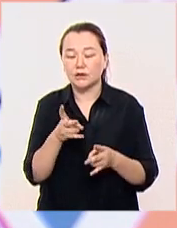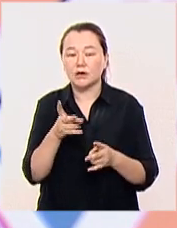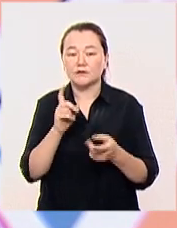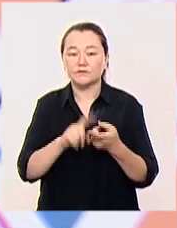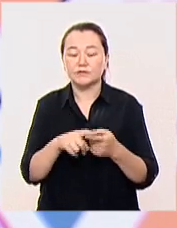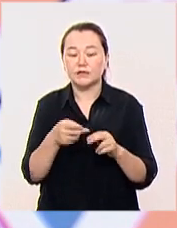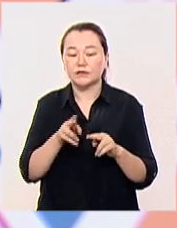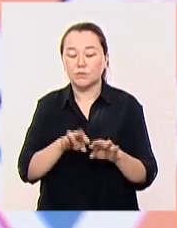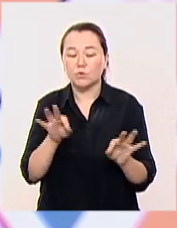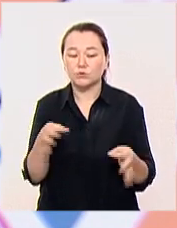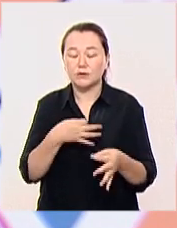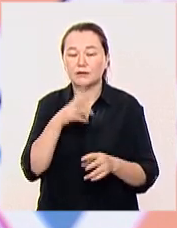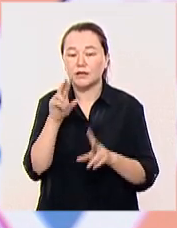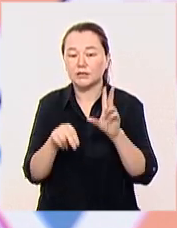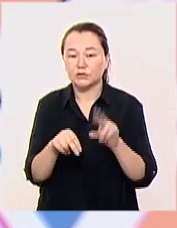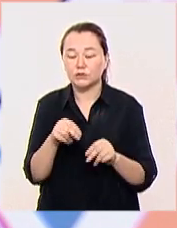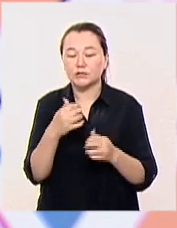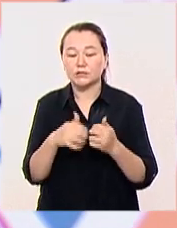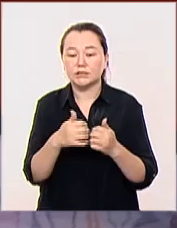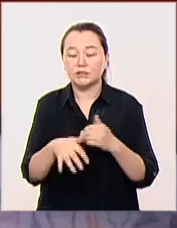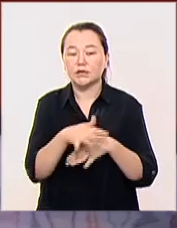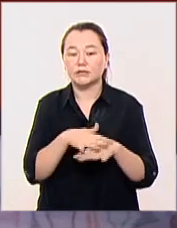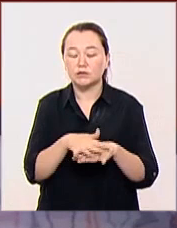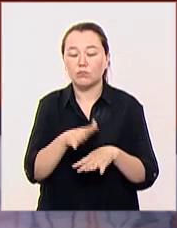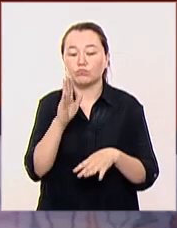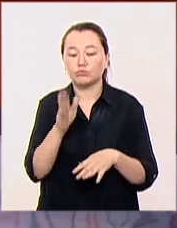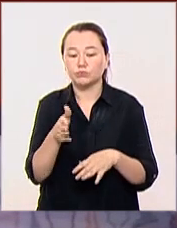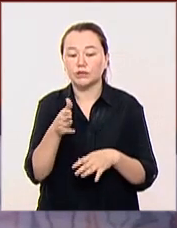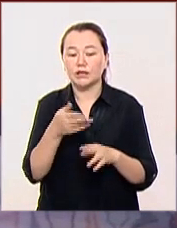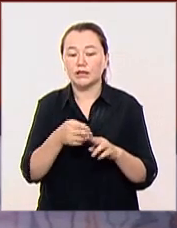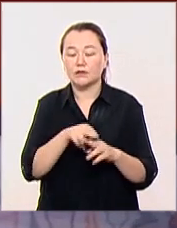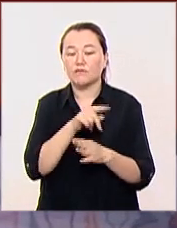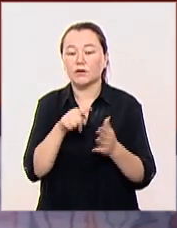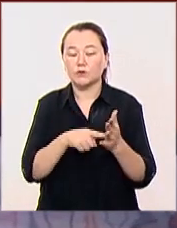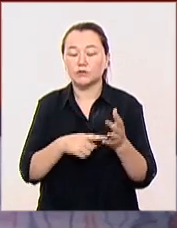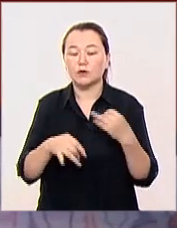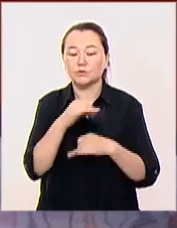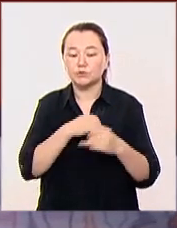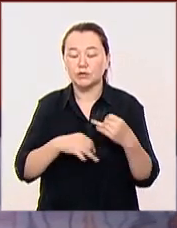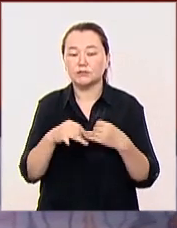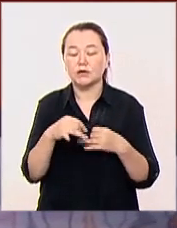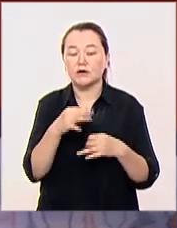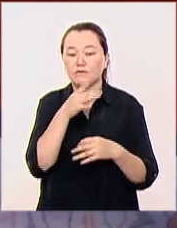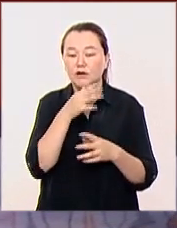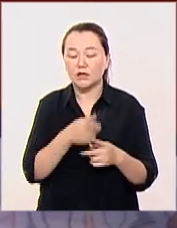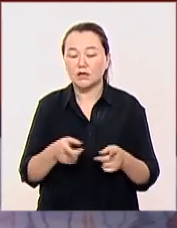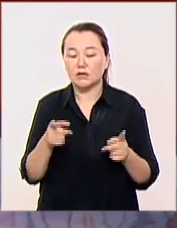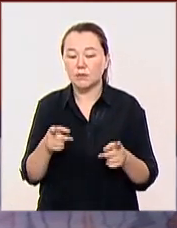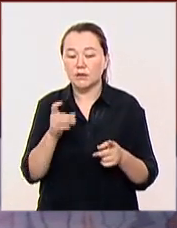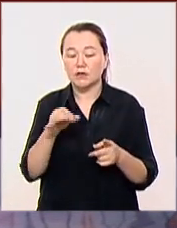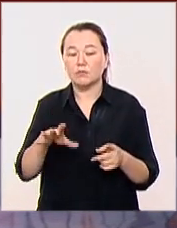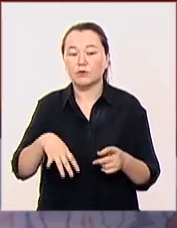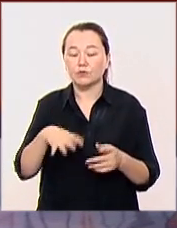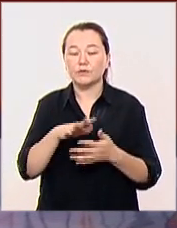осенью, надеюсь, что среди населения будет этот вопрос обсуждаться определенное время, и потом